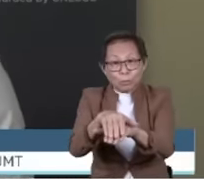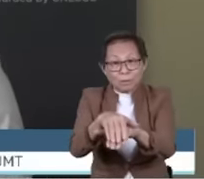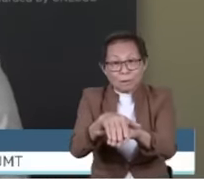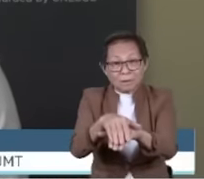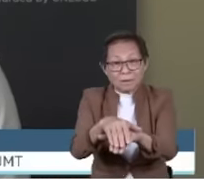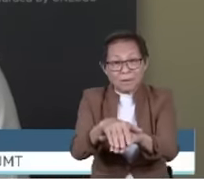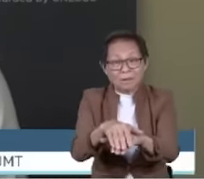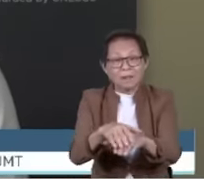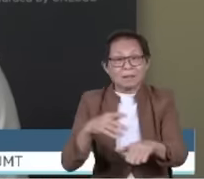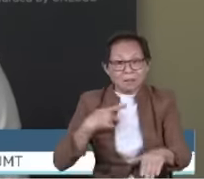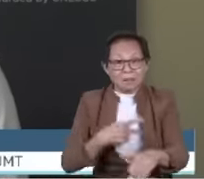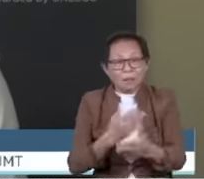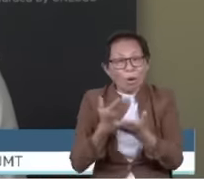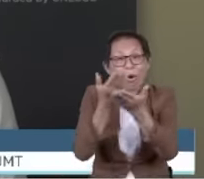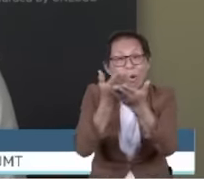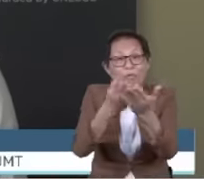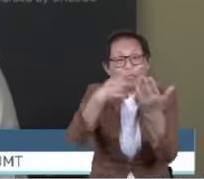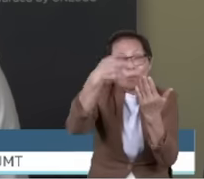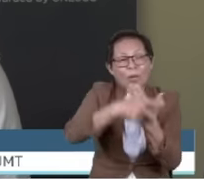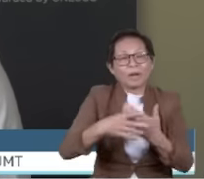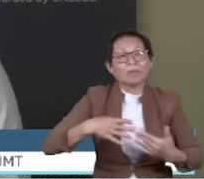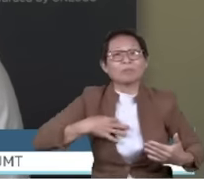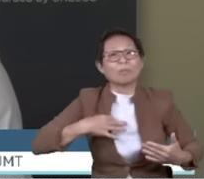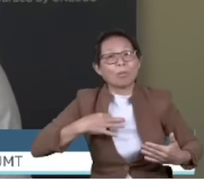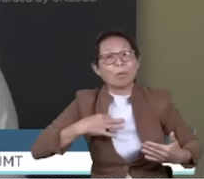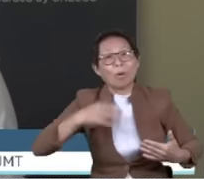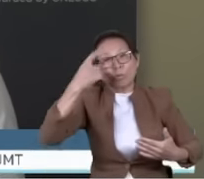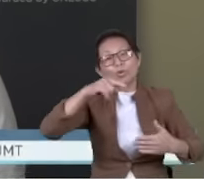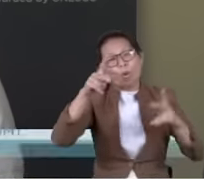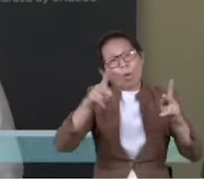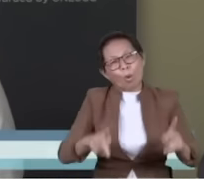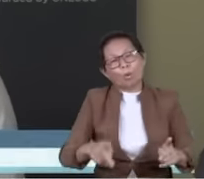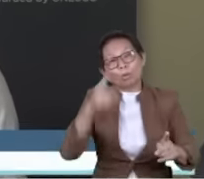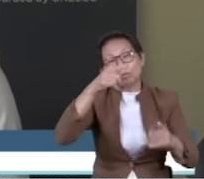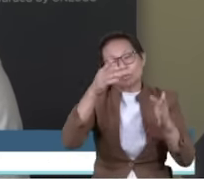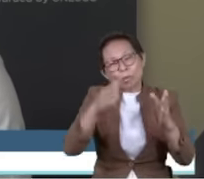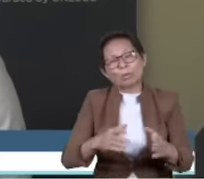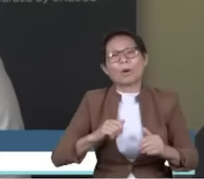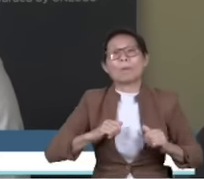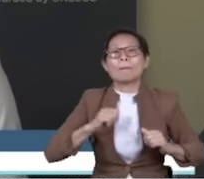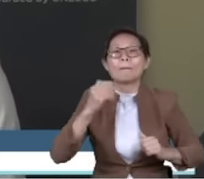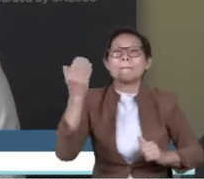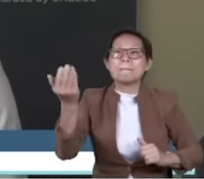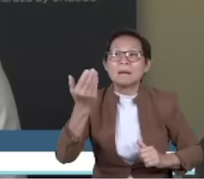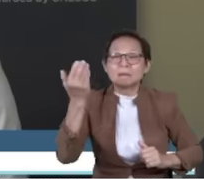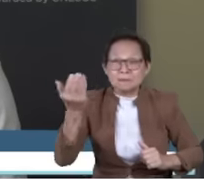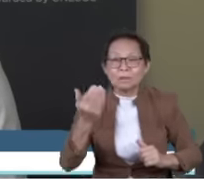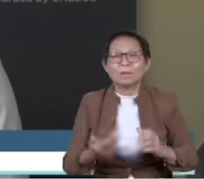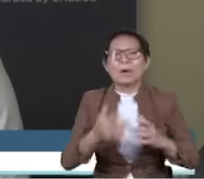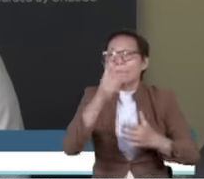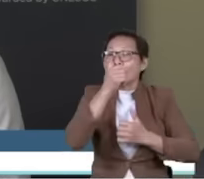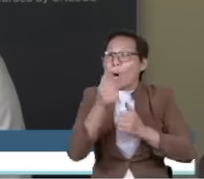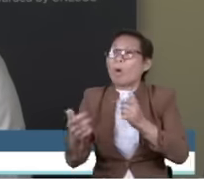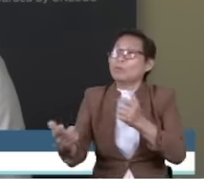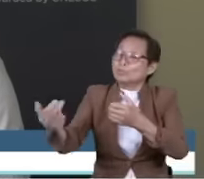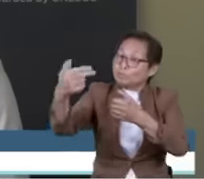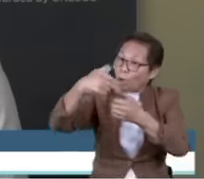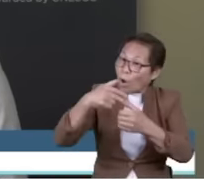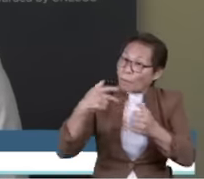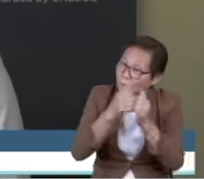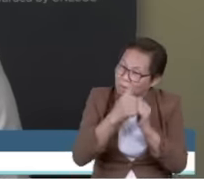menawarkan program sukarelawan kepada orang awam yang main yang berminat untuk bersama-sama dengan kami untuk